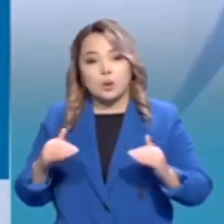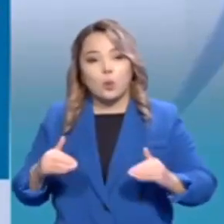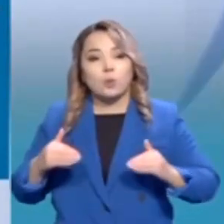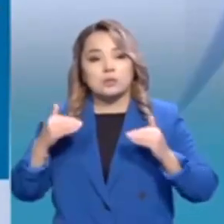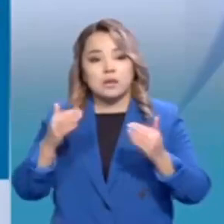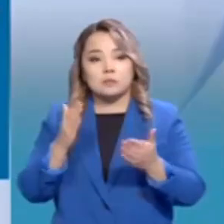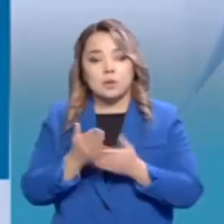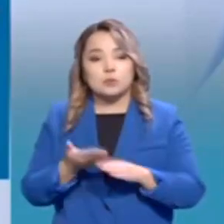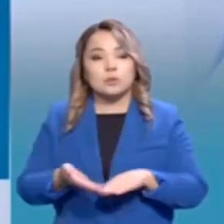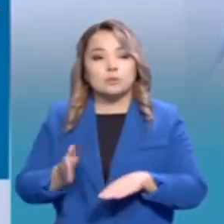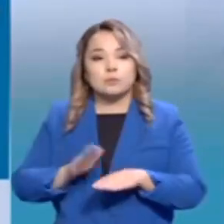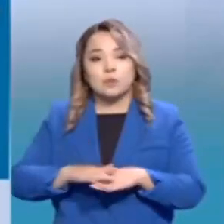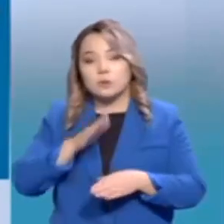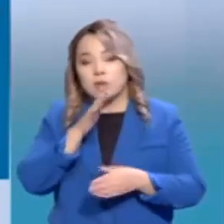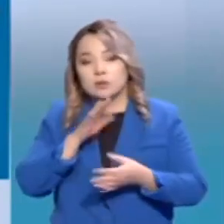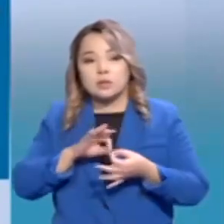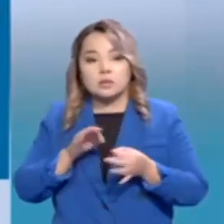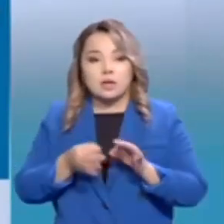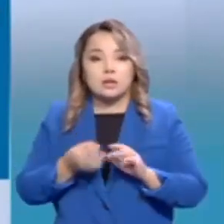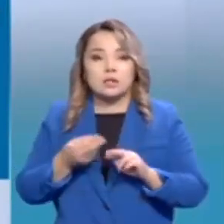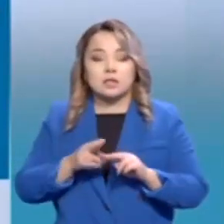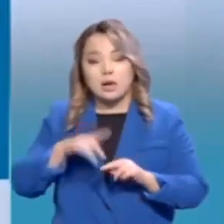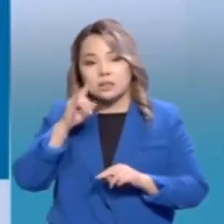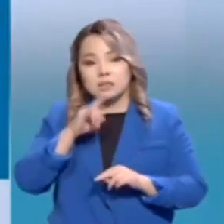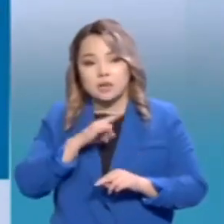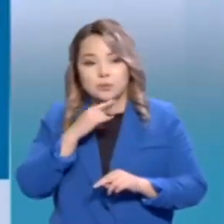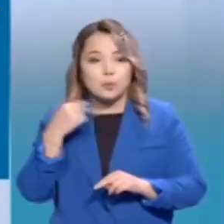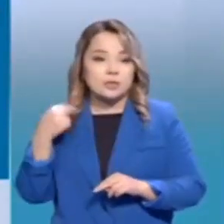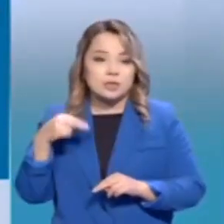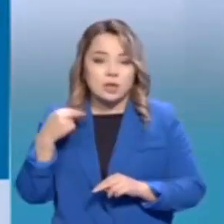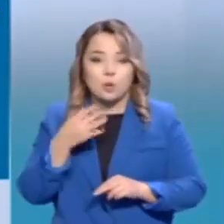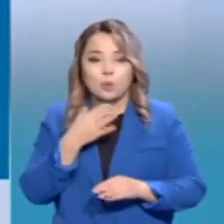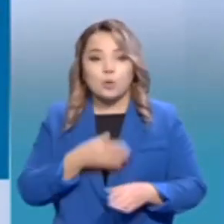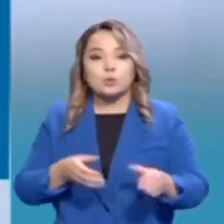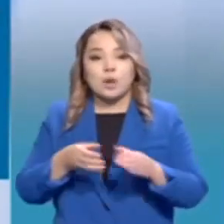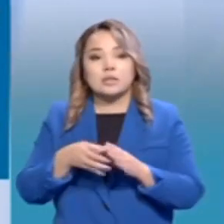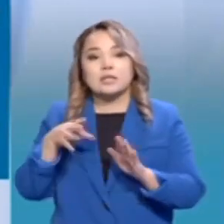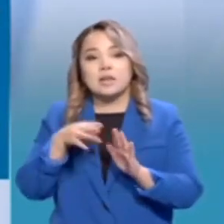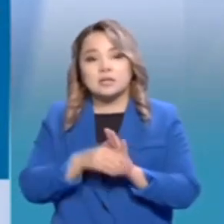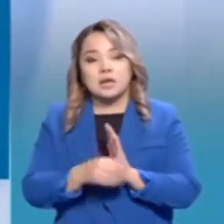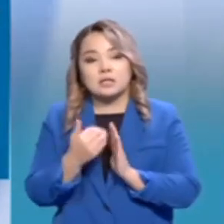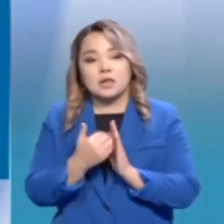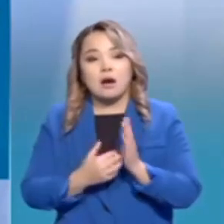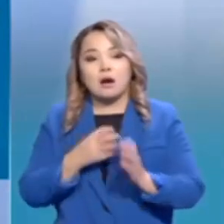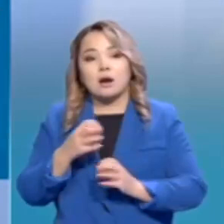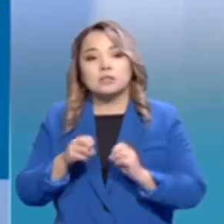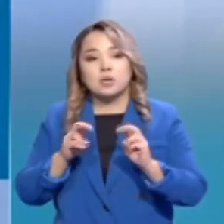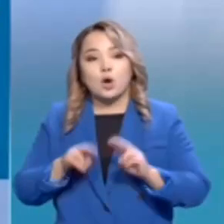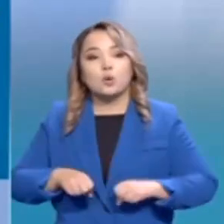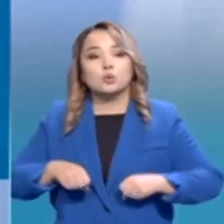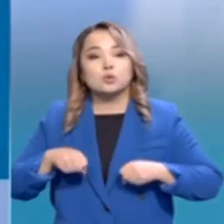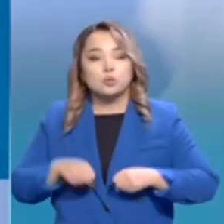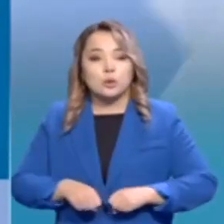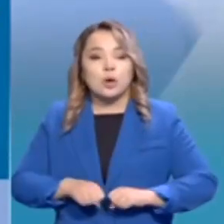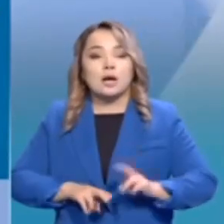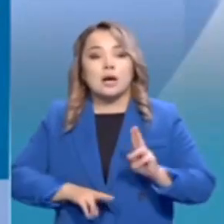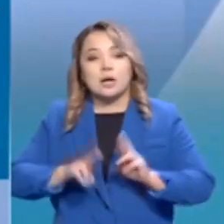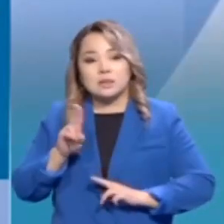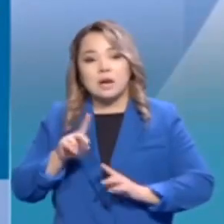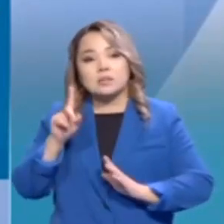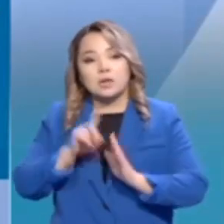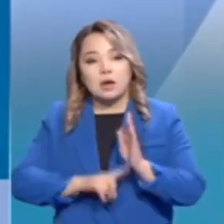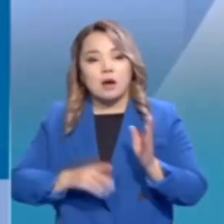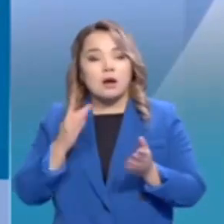көтерілді. Қиын қыстау кезеңде Қазақстан президенті Біріккен ұлттар ұйымы жүйесіне енгізілген халықаралық құқықтың іргелі қағидатына адал